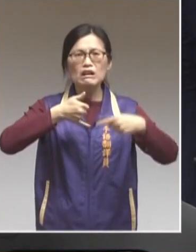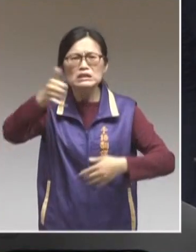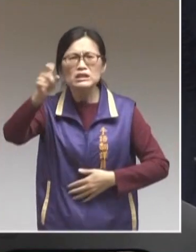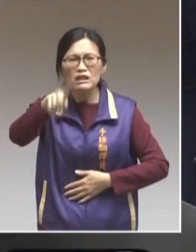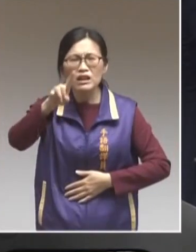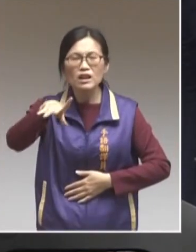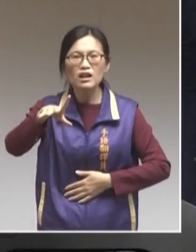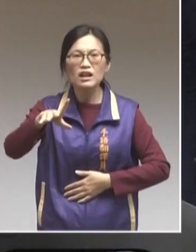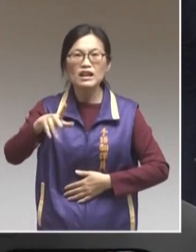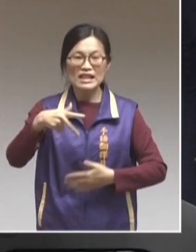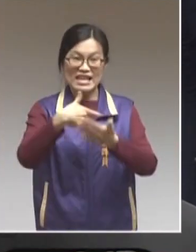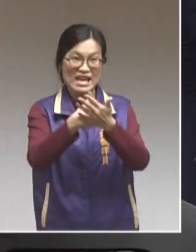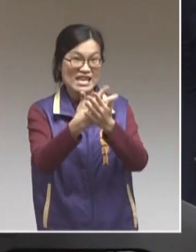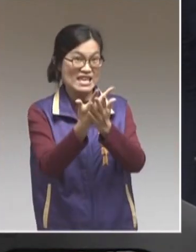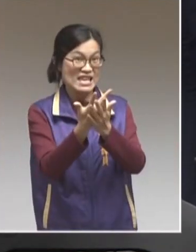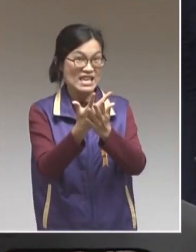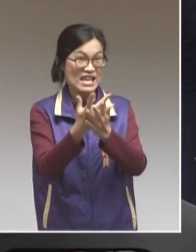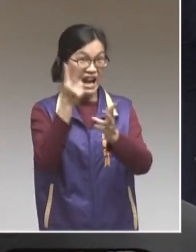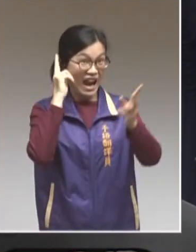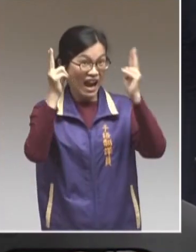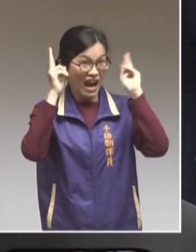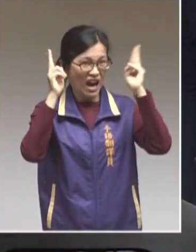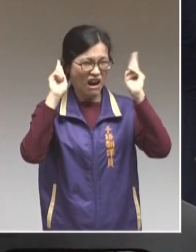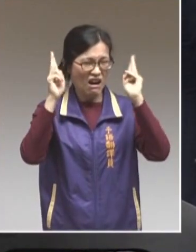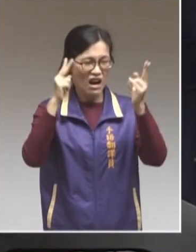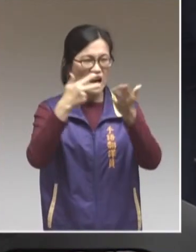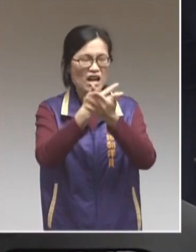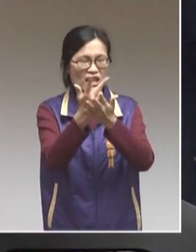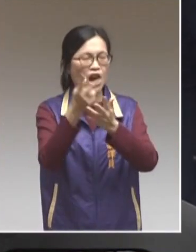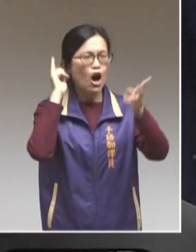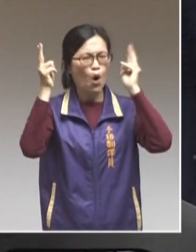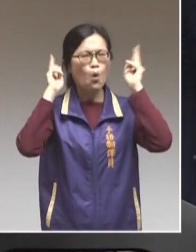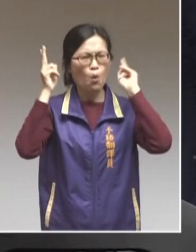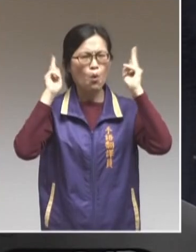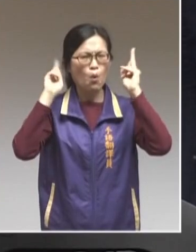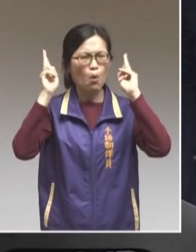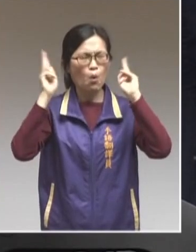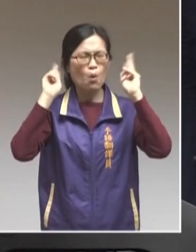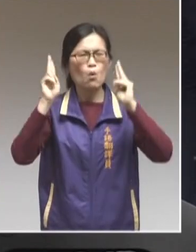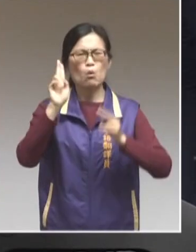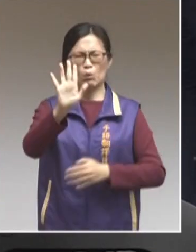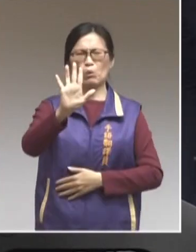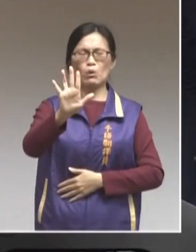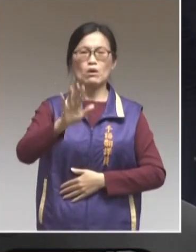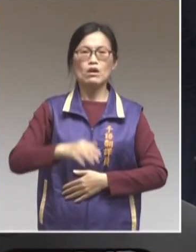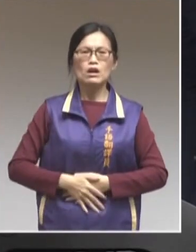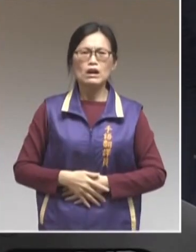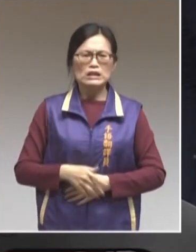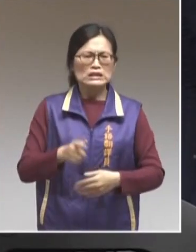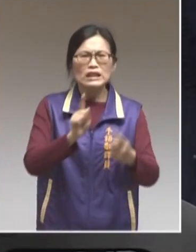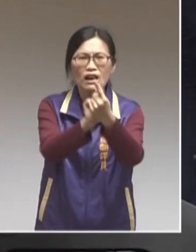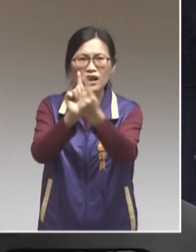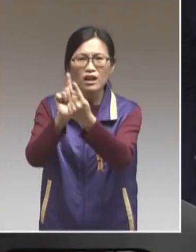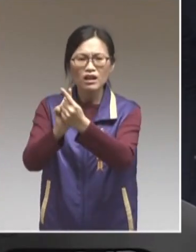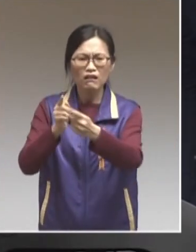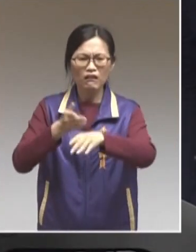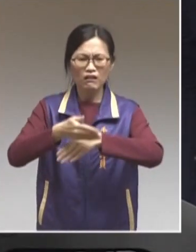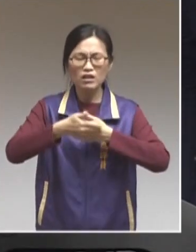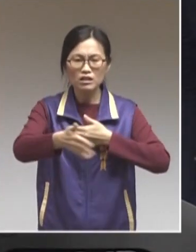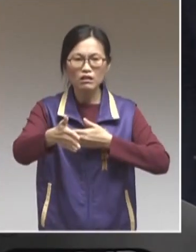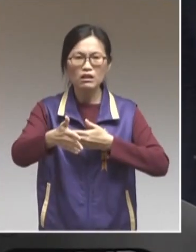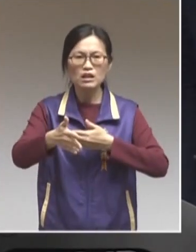某艺廊、发廊这一部分去这个做美发。那在这样的接触过程里面，主要的接